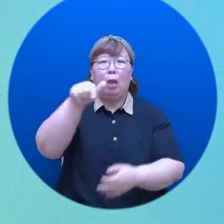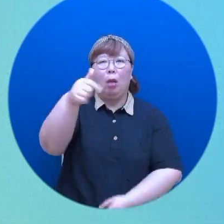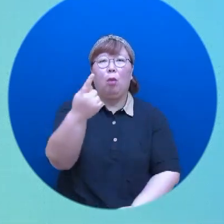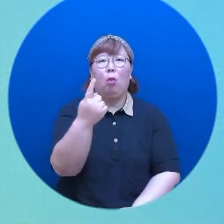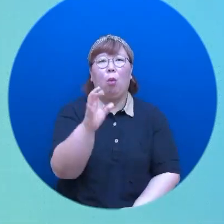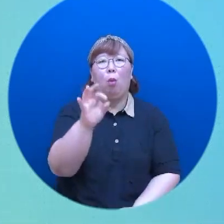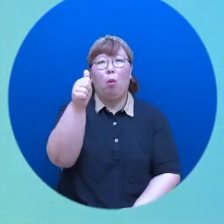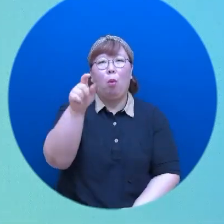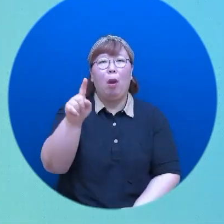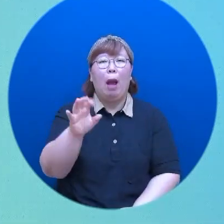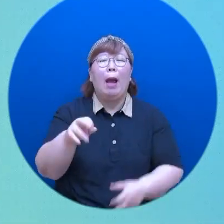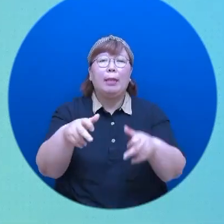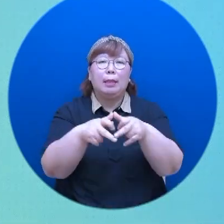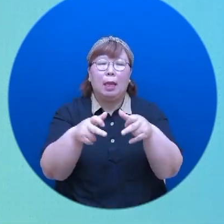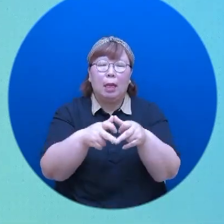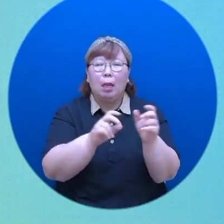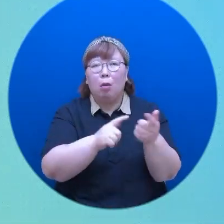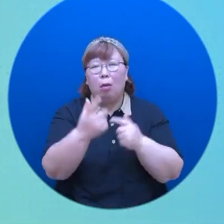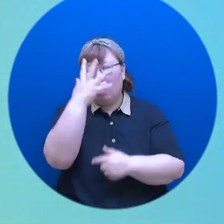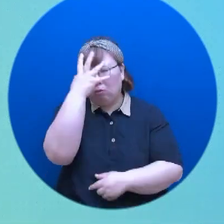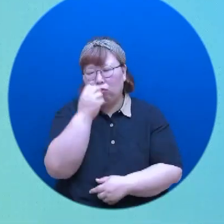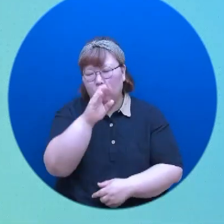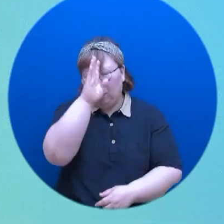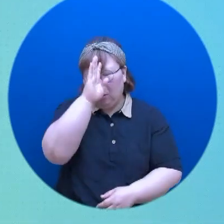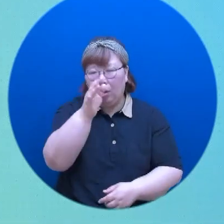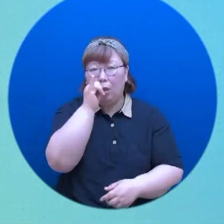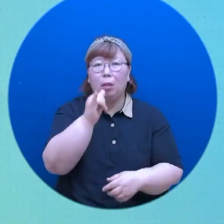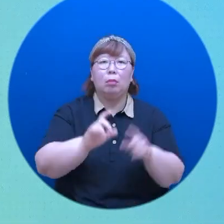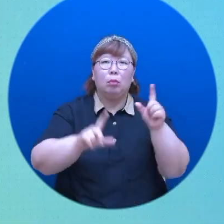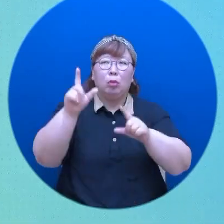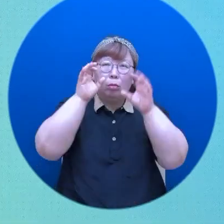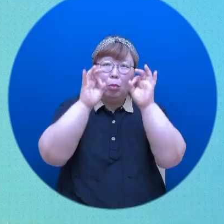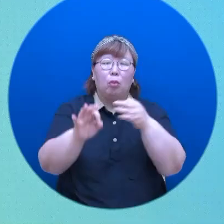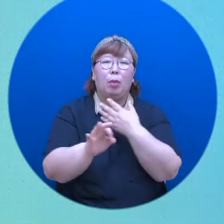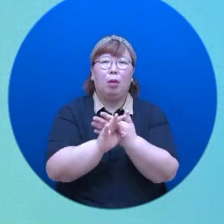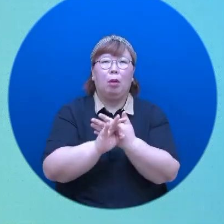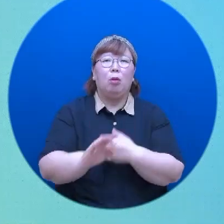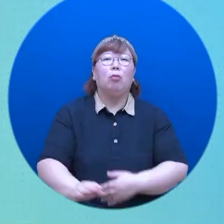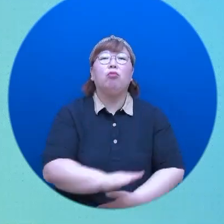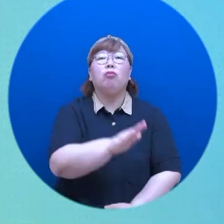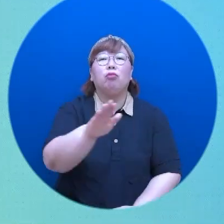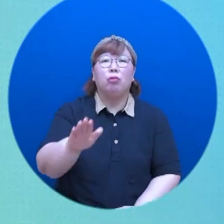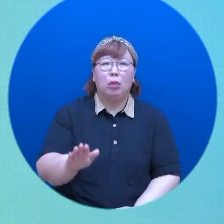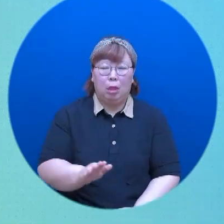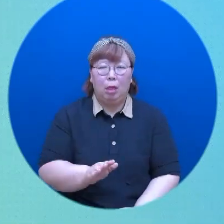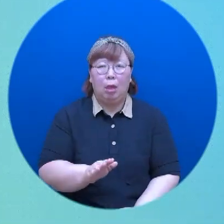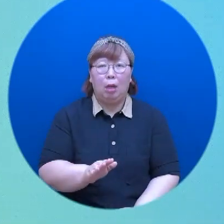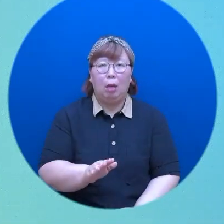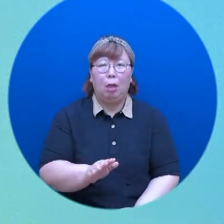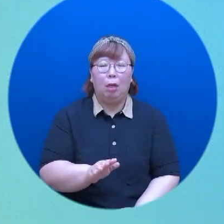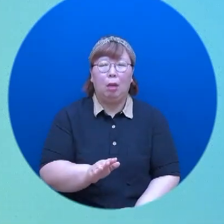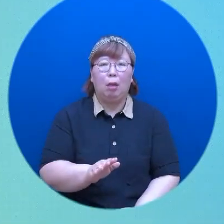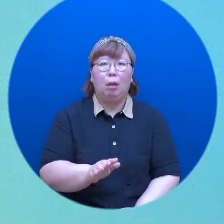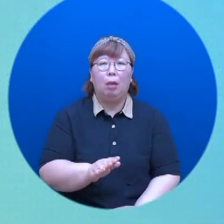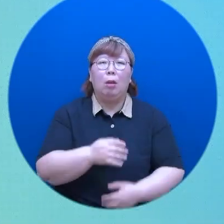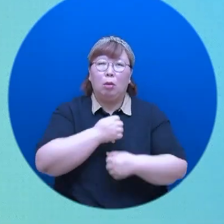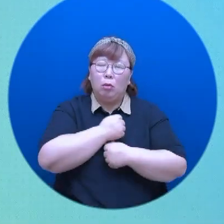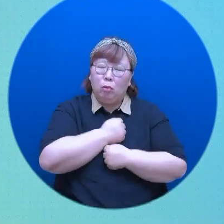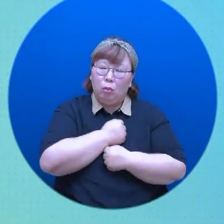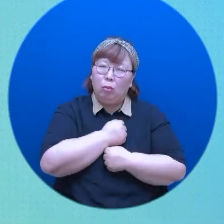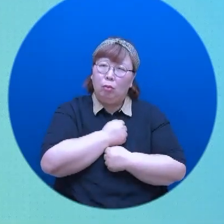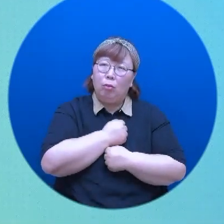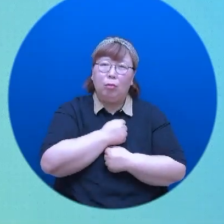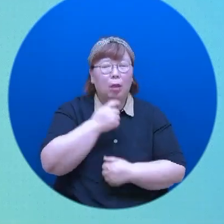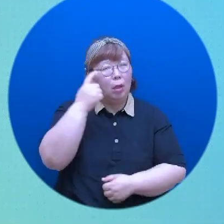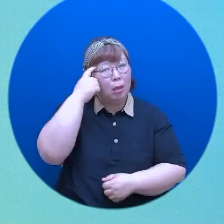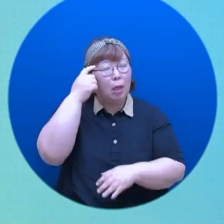우울증으로 고통하고 있는 것을 보면 우리가 이렇게 조심스럽게 결론 내릴 수 있을 것